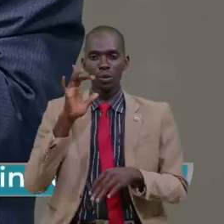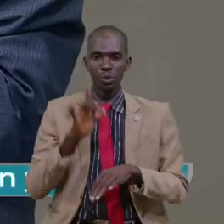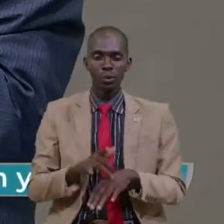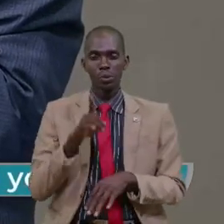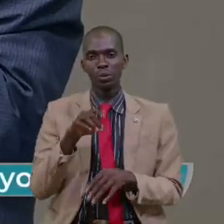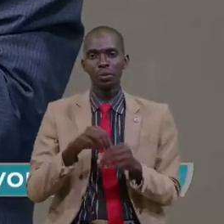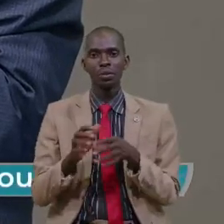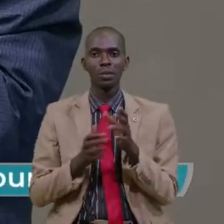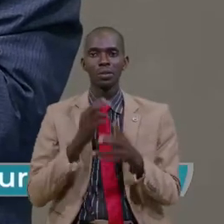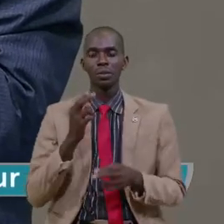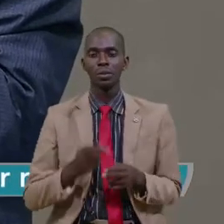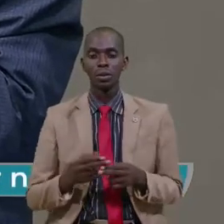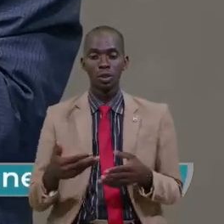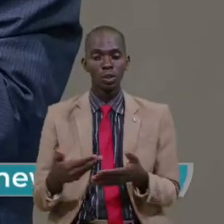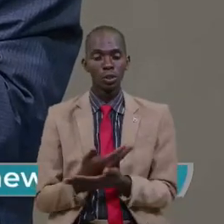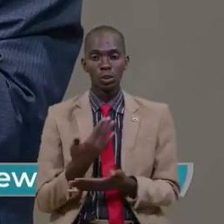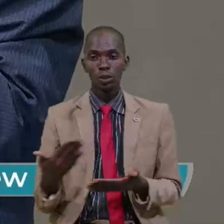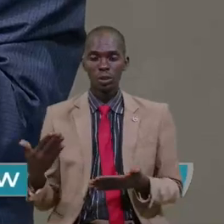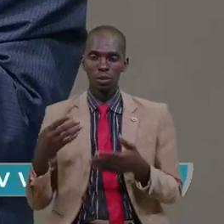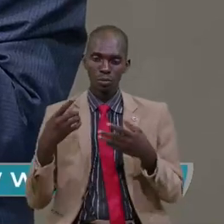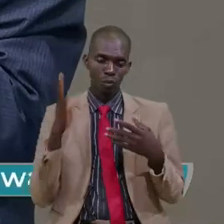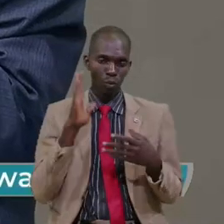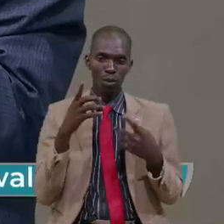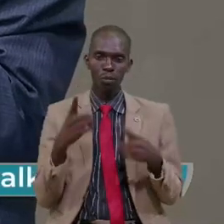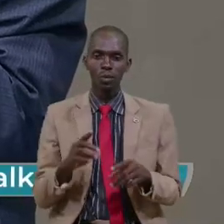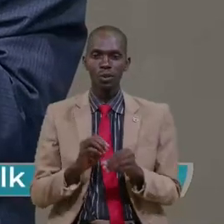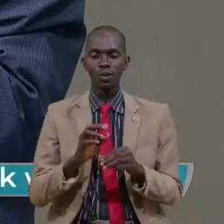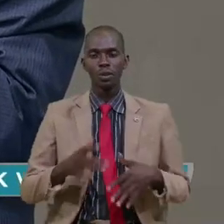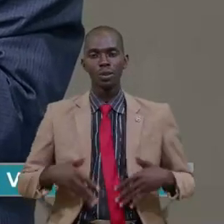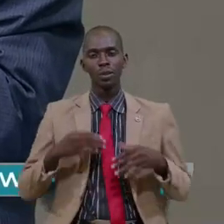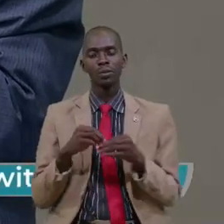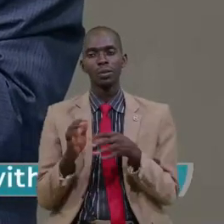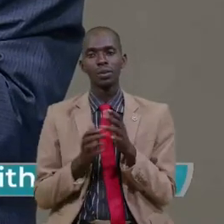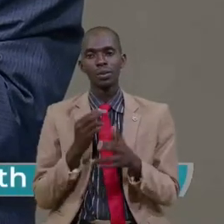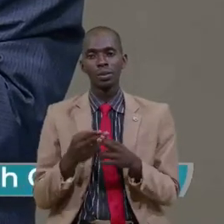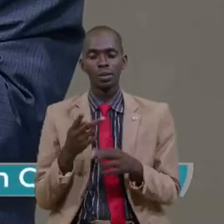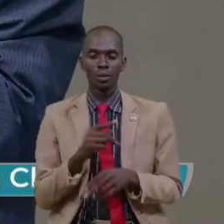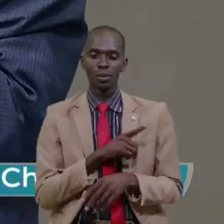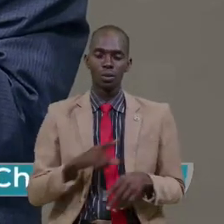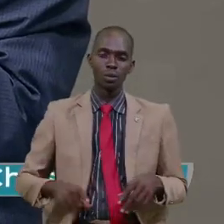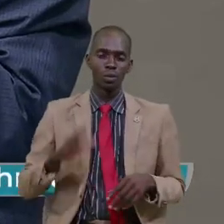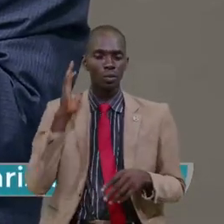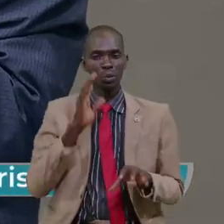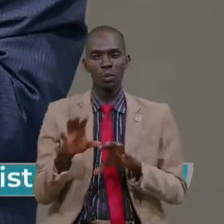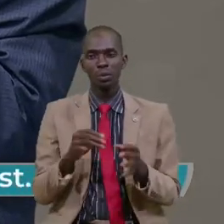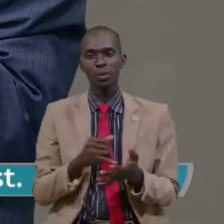va vous toucher. Une nouvelle chose dans votre vie. Le Seigneur le